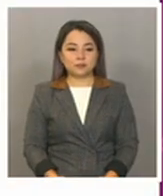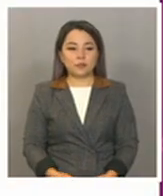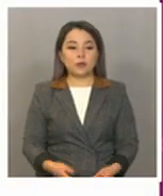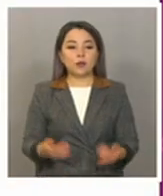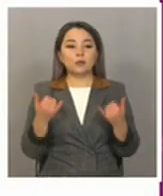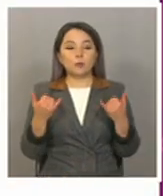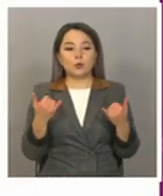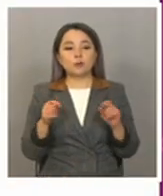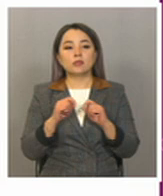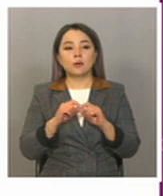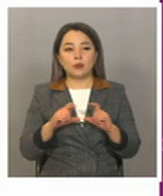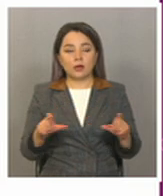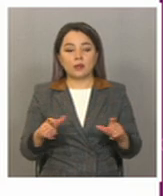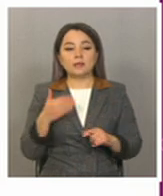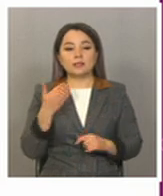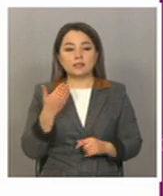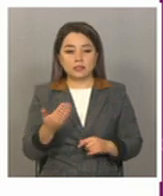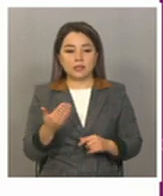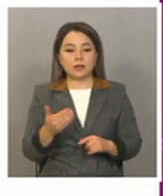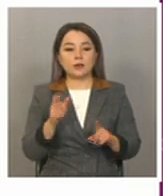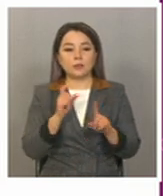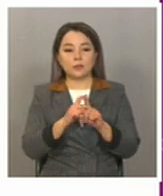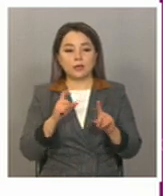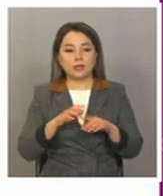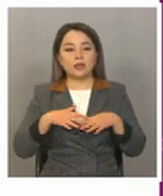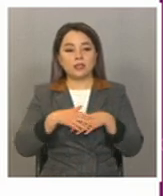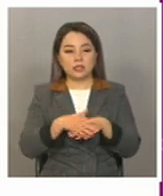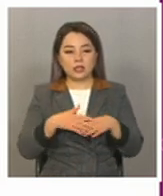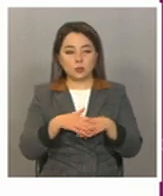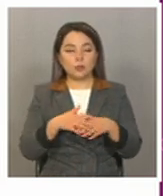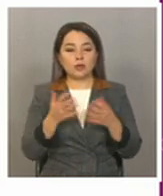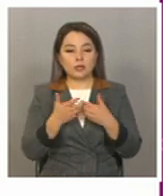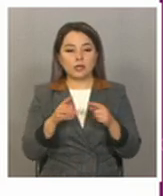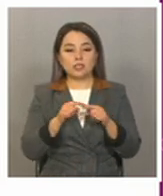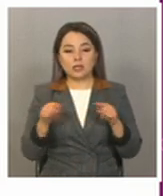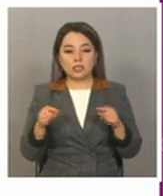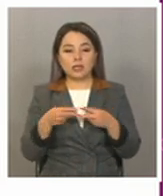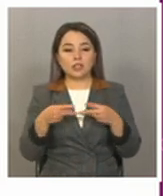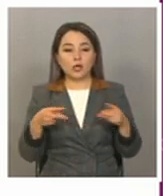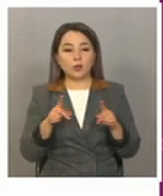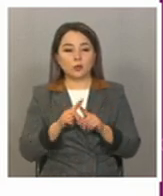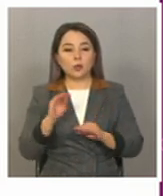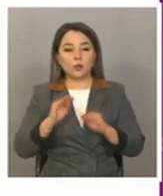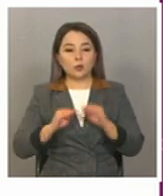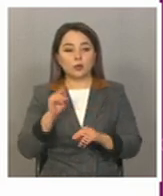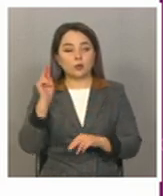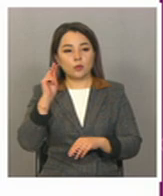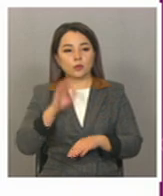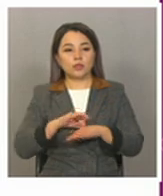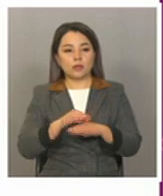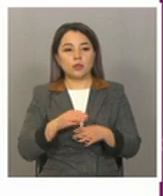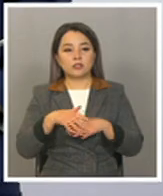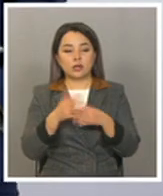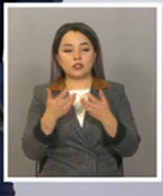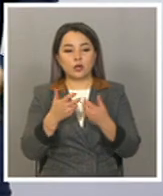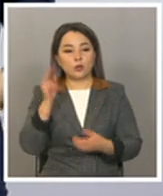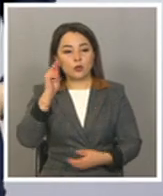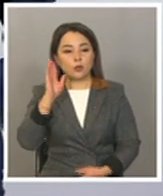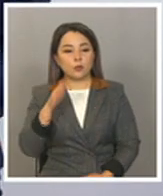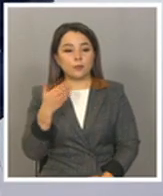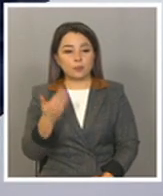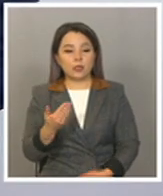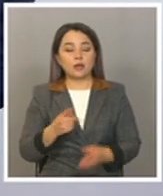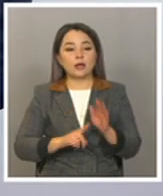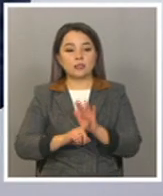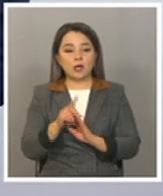Бүгінгі сабақта сіз мәтінді есепті сызықтық теңдеу құру арқылы шығаруды үйренесіз.